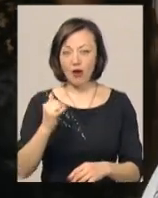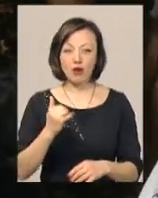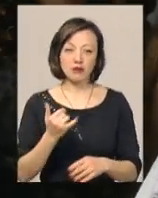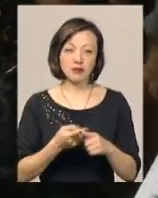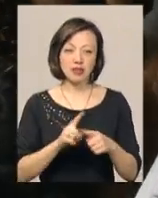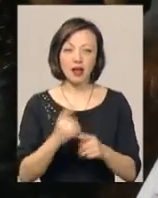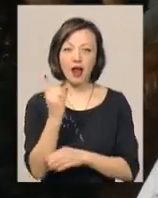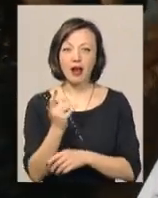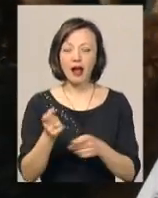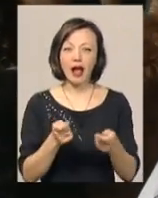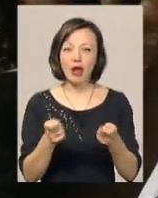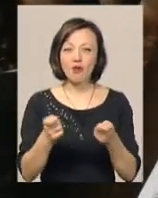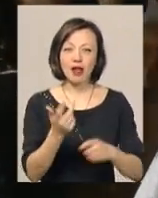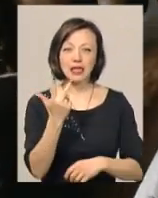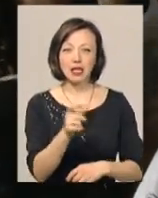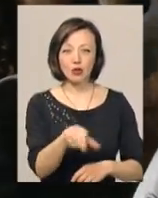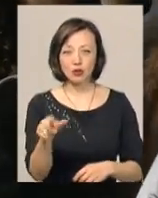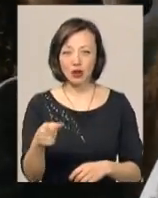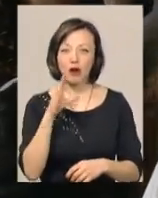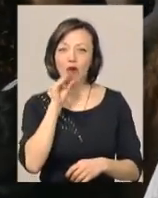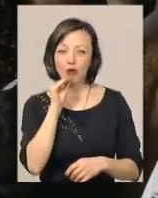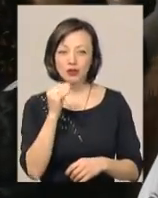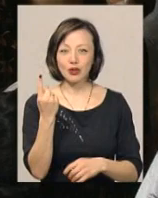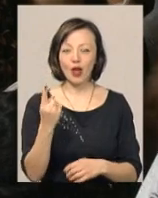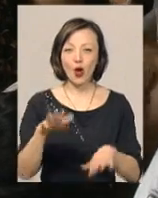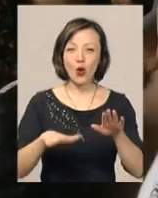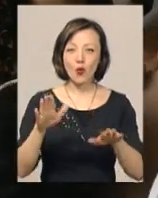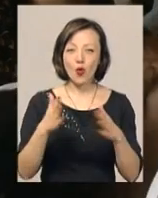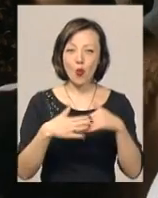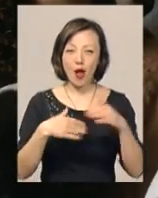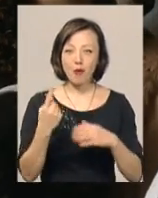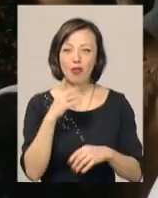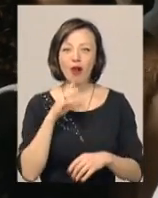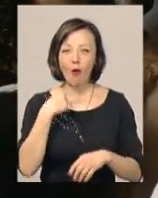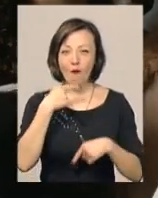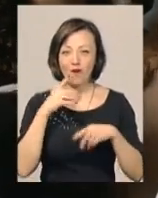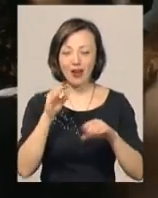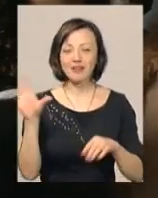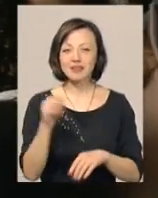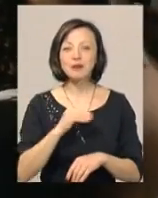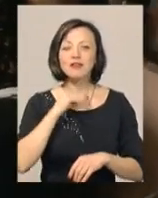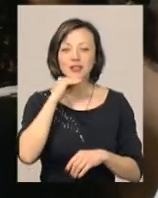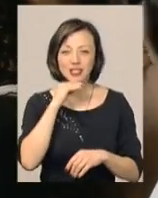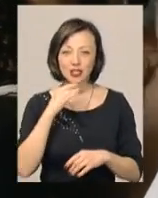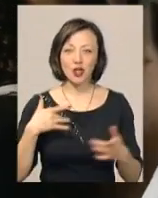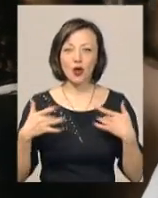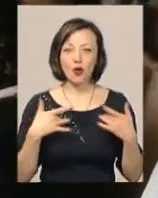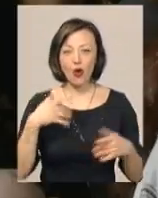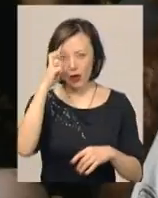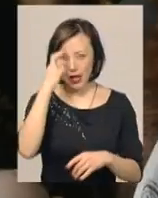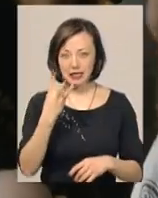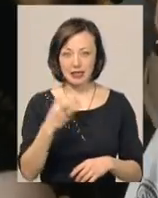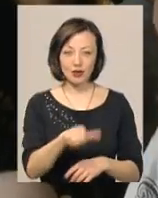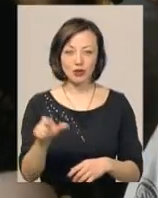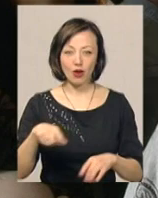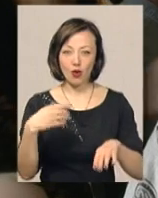лялькою, по суті, керувало три людини. Одна ротом, одна руками і одна говорила. Так що всім вистачило на роль королеви три людини було. І вони